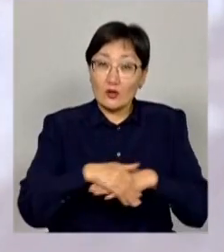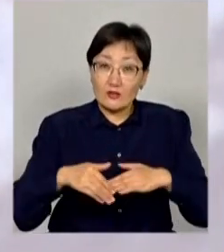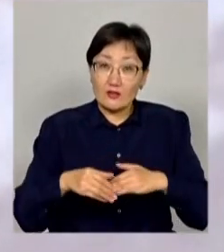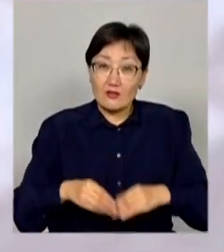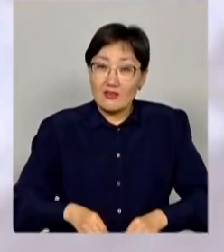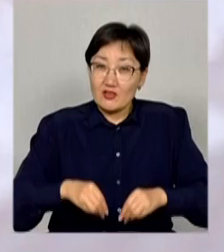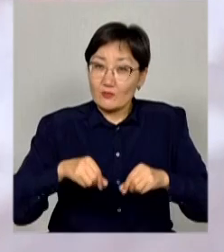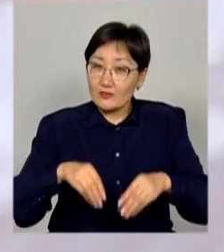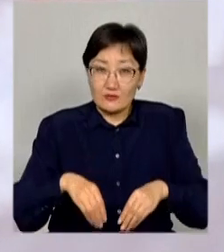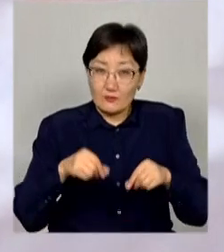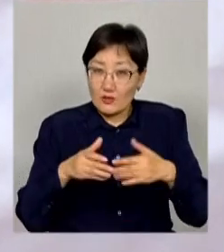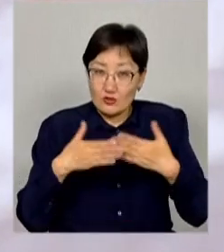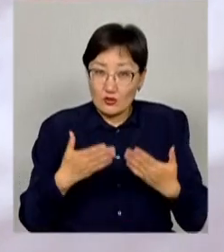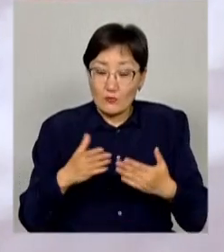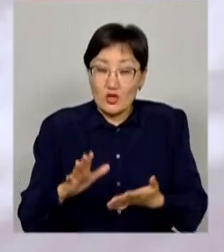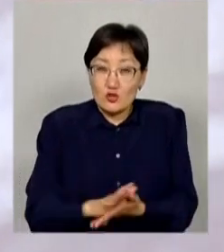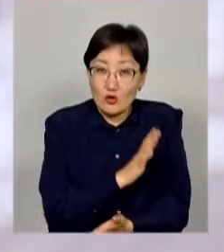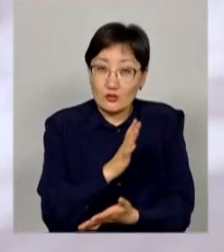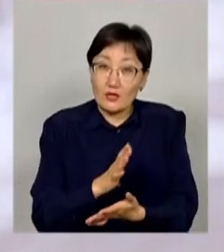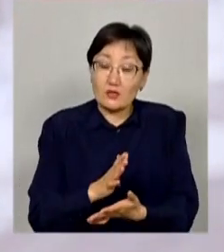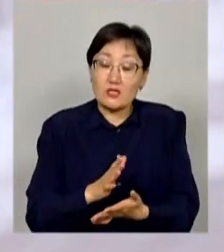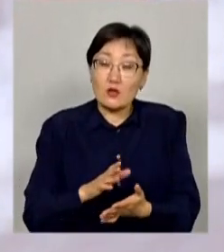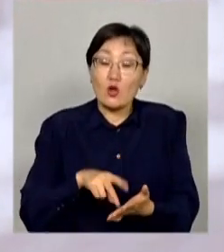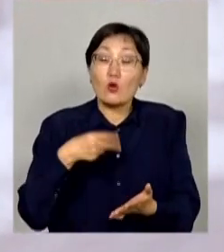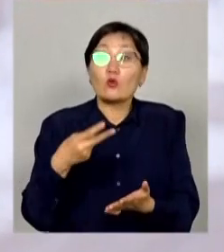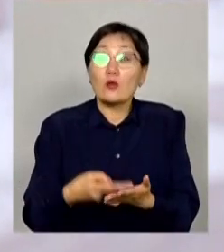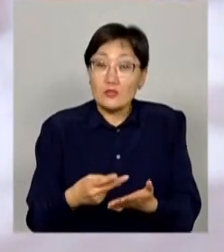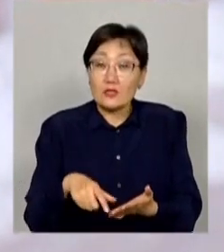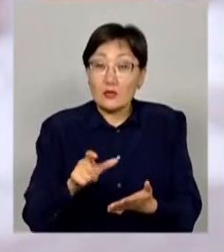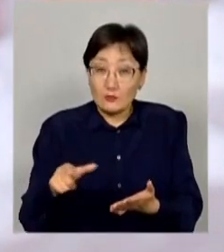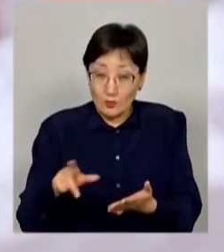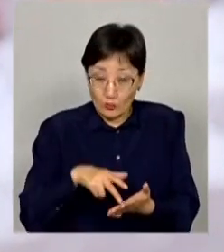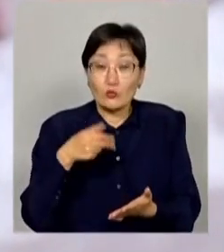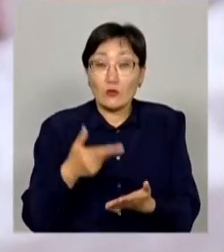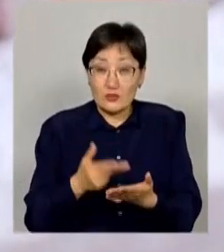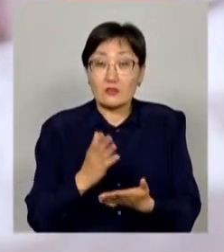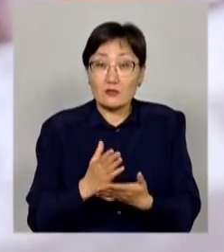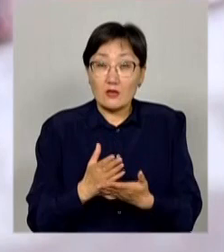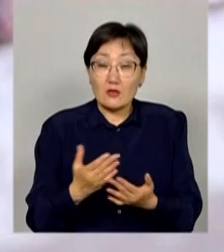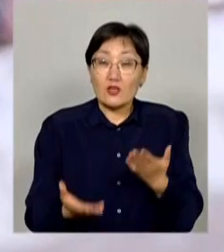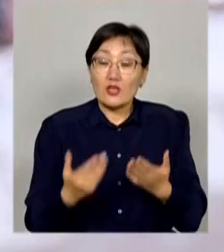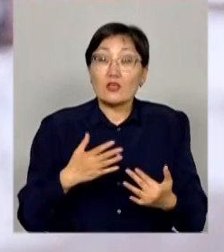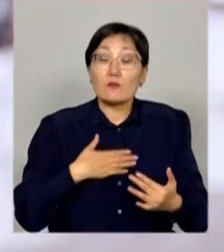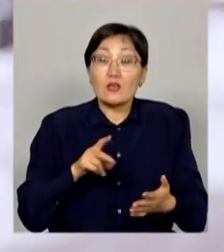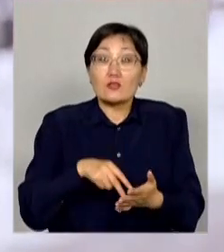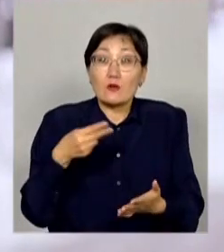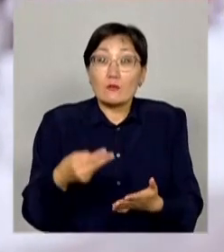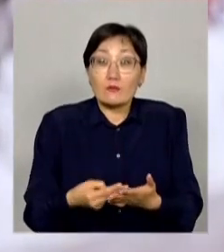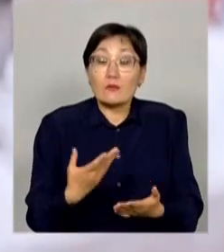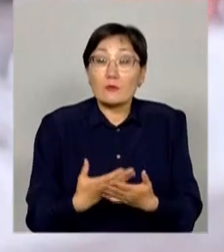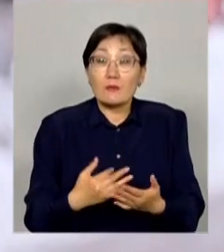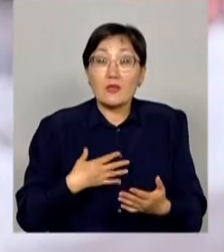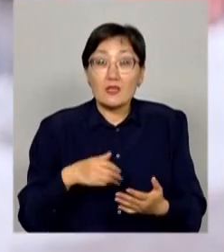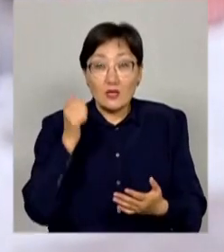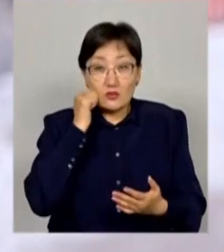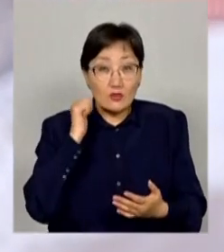жүретін жолымда. А көктайғақта құлап та жатады, кейбіреулер құлап жатыр. Енді құлақ басақ, біз жасымыз кеп қалды.